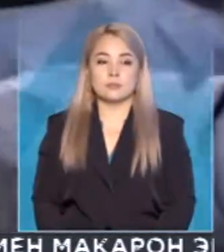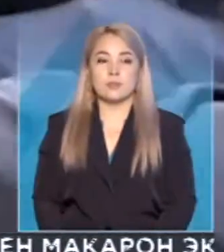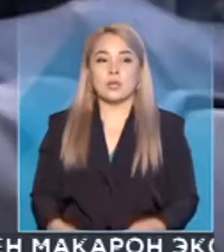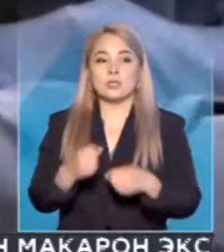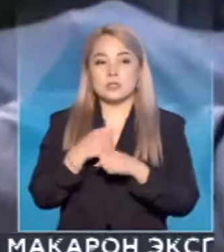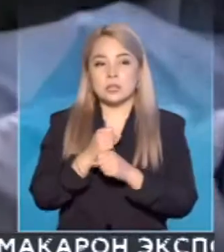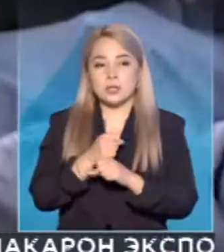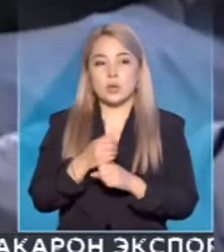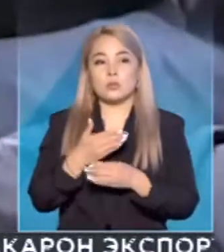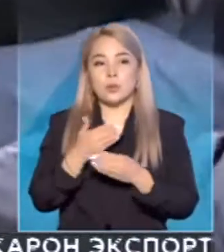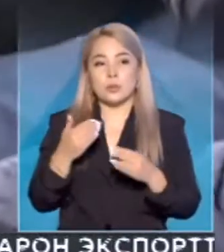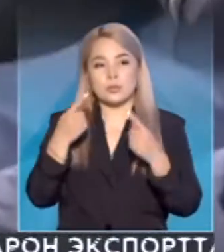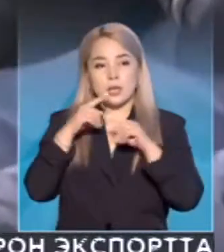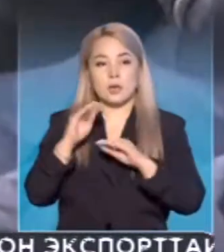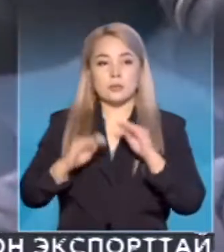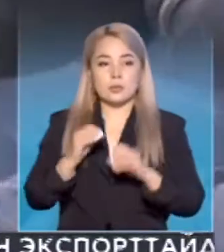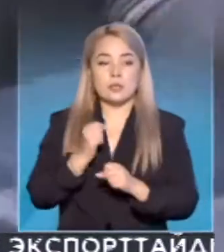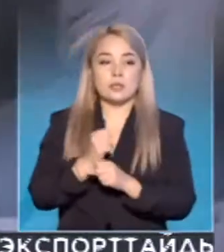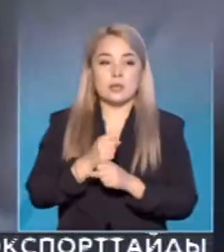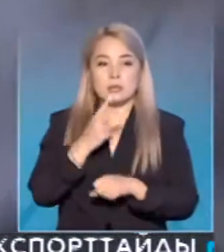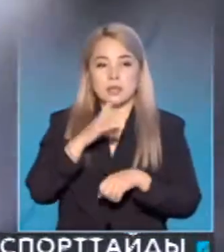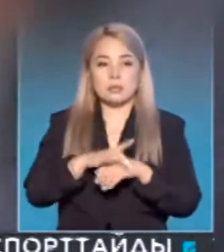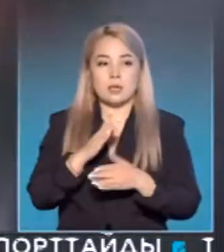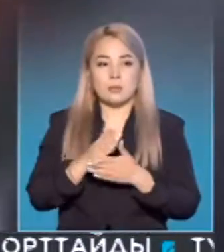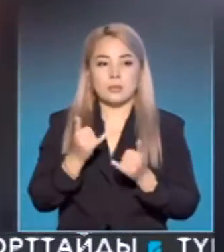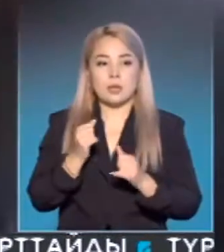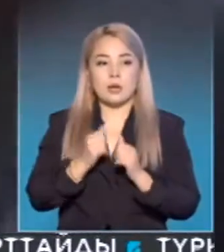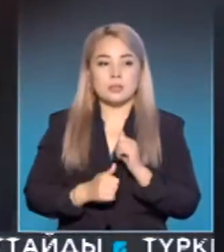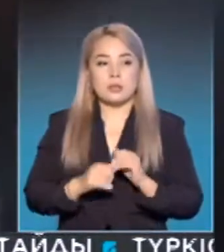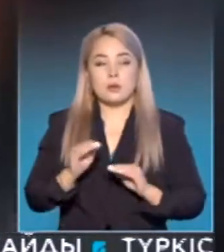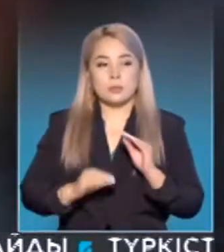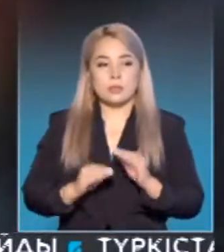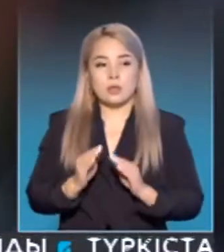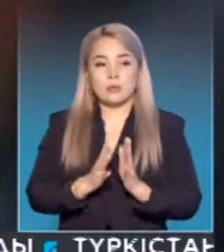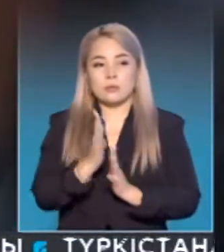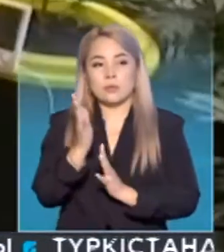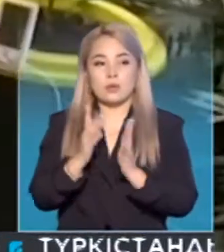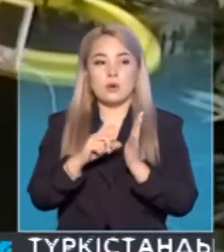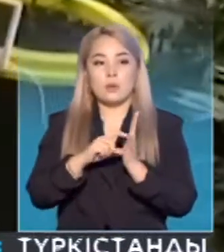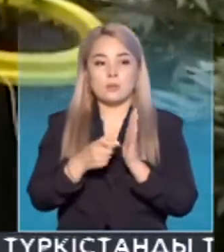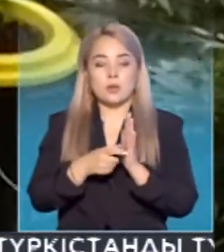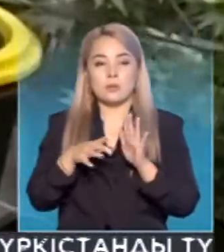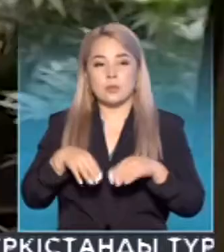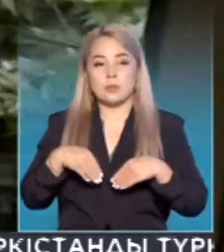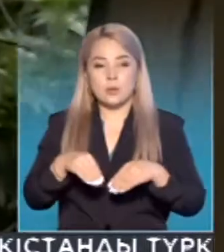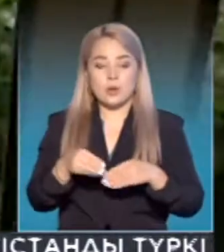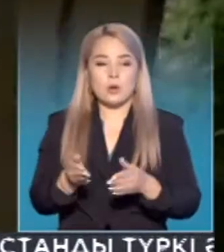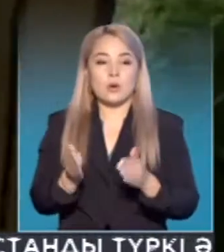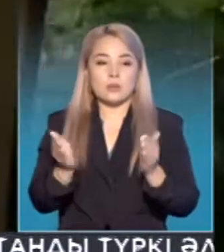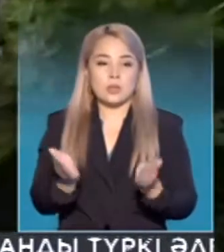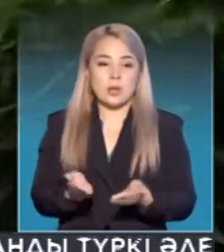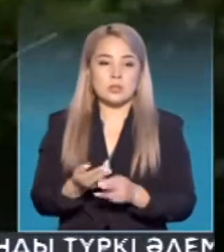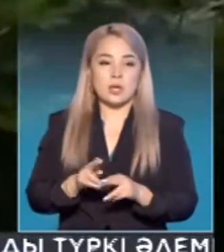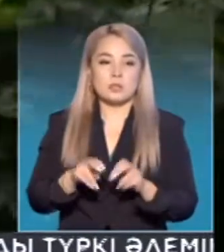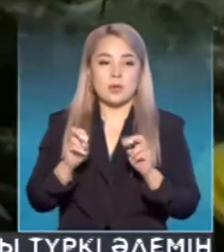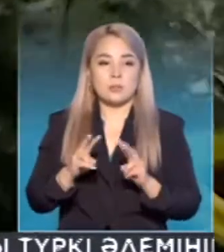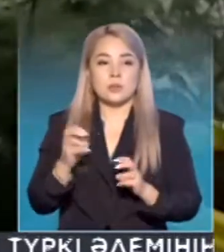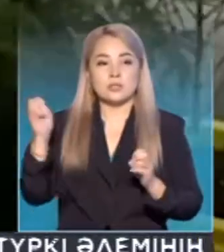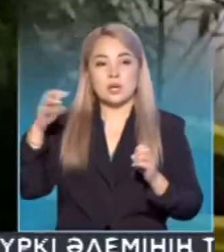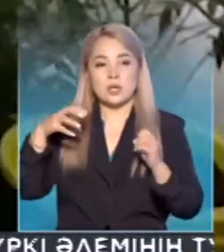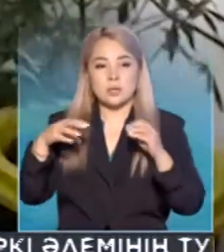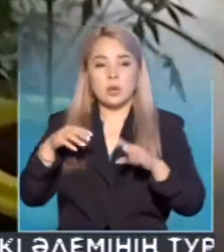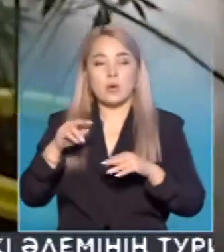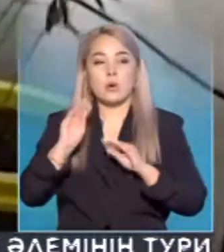Зертхана соңғы техникалық құралдармен жабдықталған. Қарасораның әр сабағы бөлме гүліне арналған ыдыстарға отырғызылып, оны өсіру үшін арнайы жарық